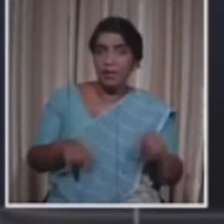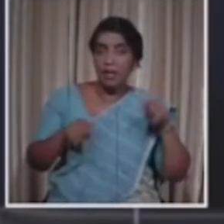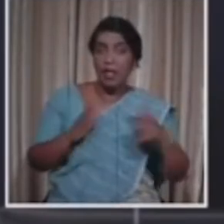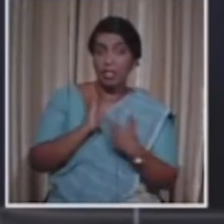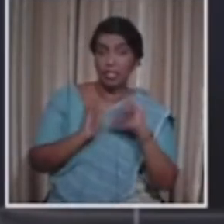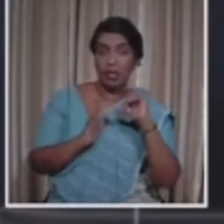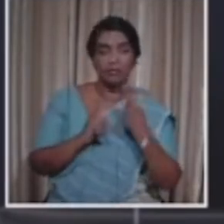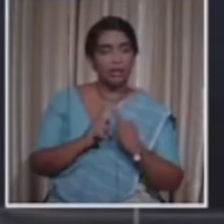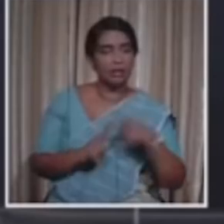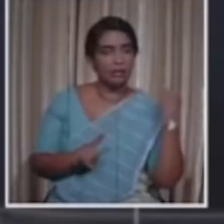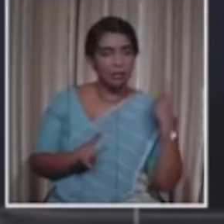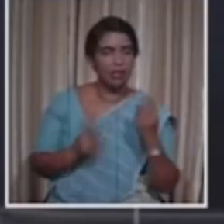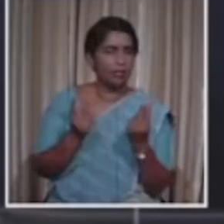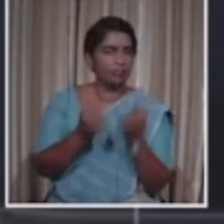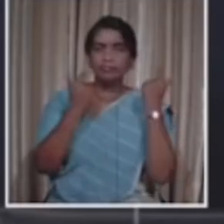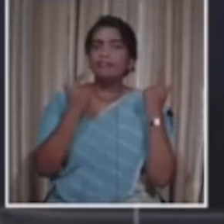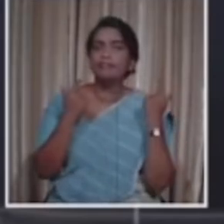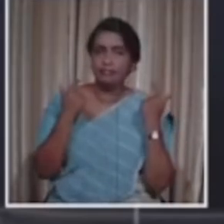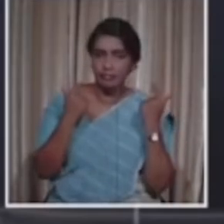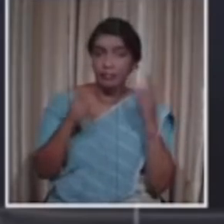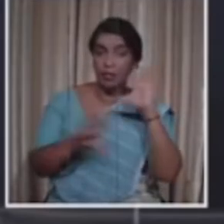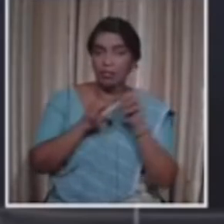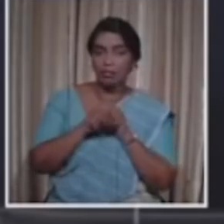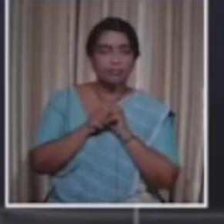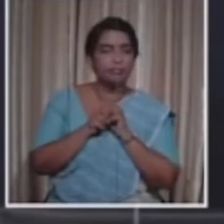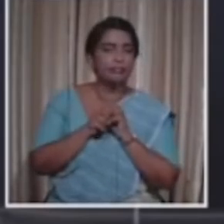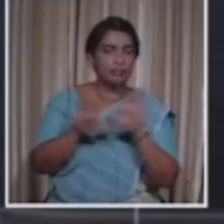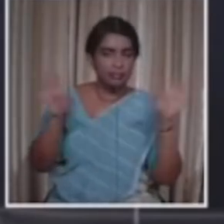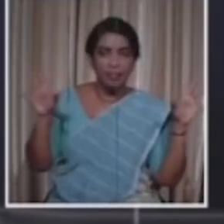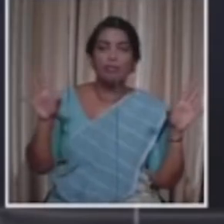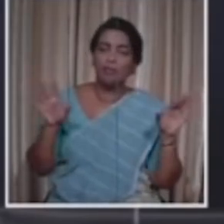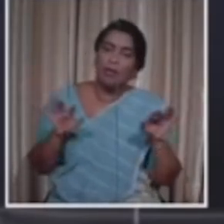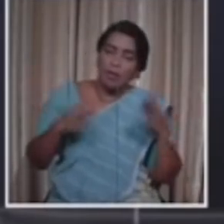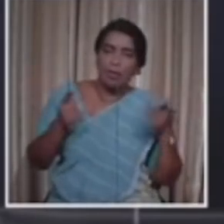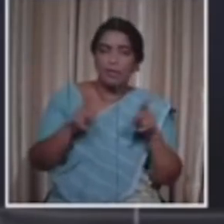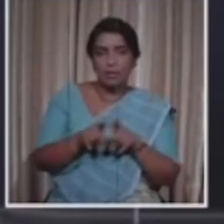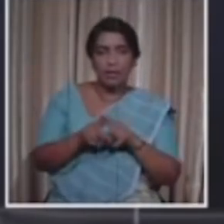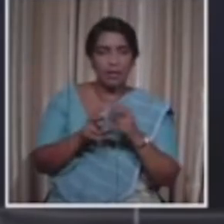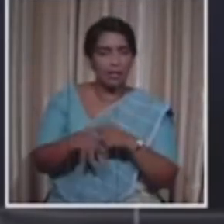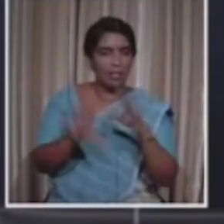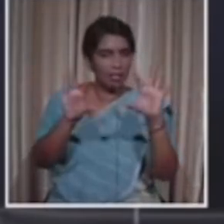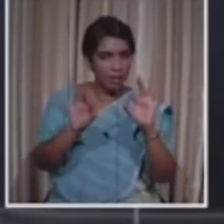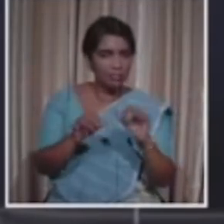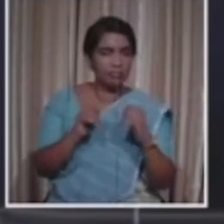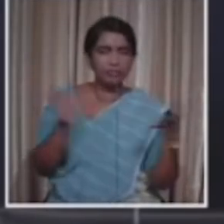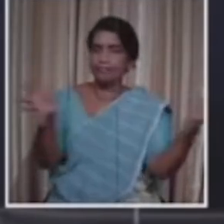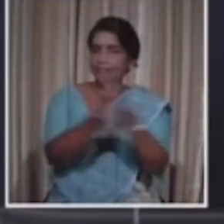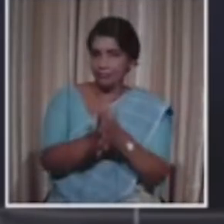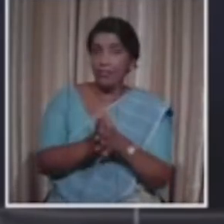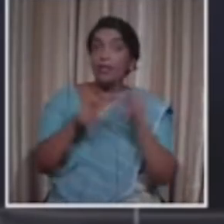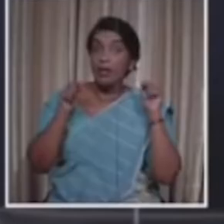තාක්ෂණයේ දියුණුවයි තප්පර ගණකින් තොරතුරු ගලාගෙන යනවා. ඕනෙම තැනකට තප්පර ගණන ඒකතු කරන්න පුළුවන්.